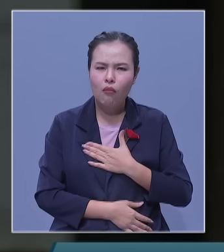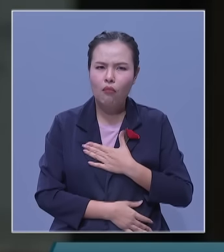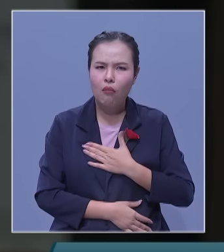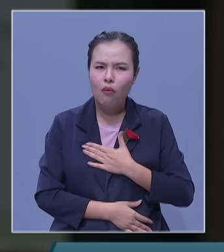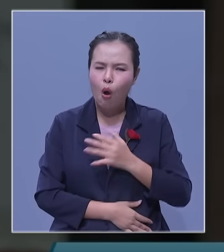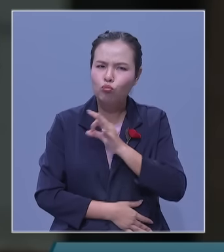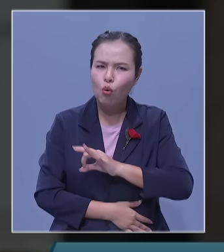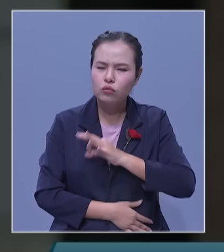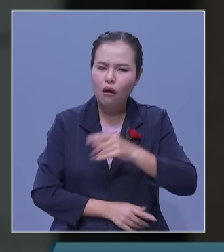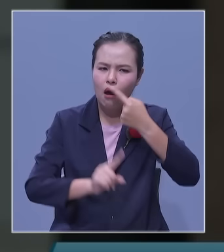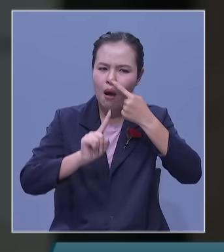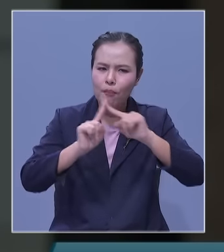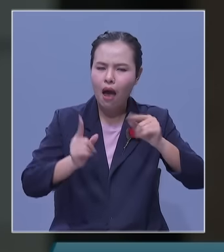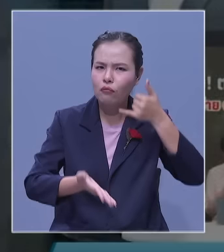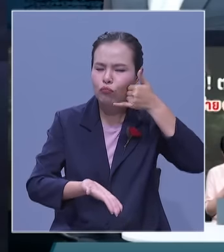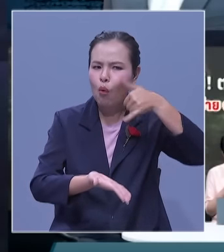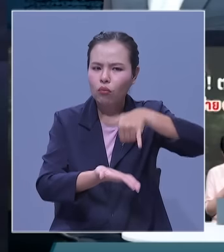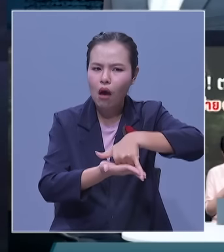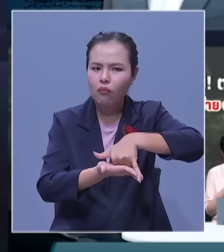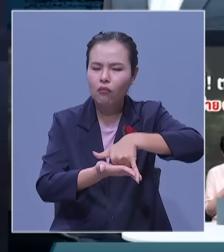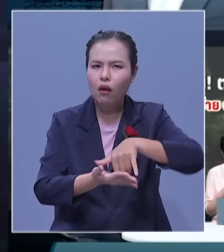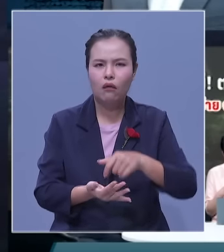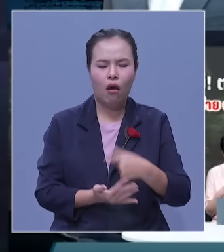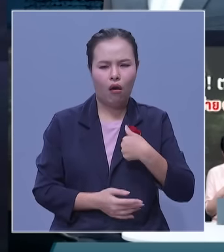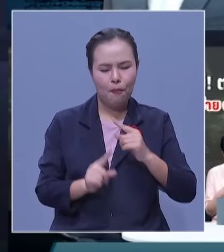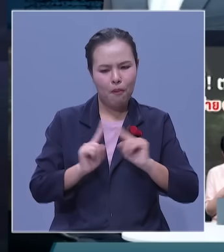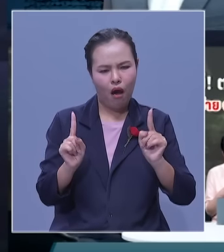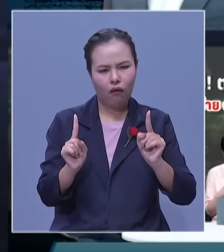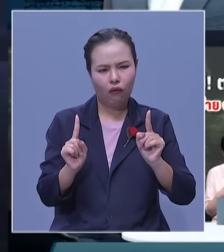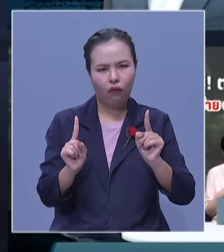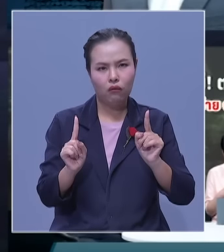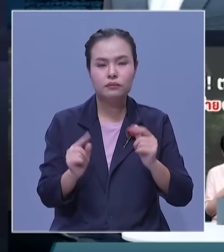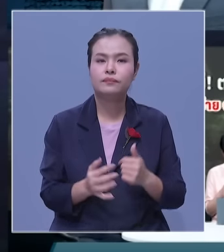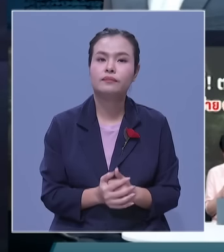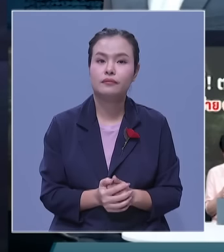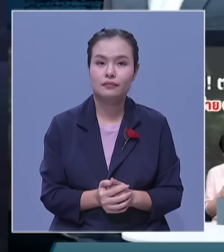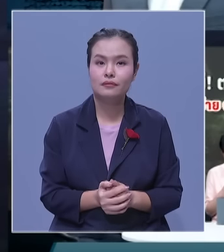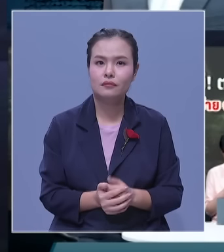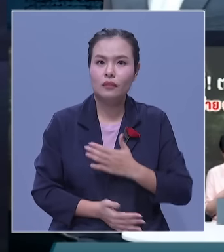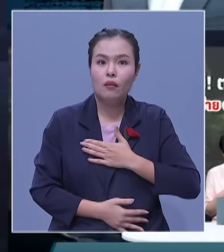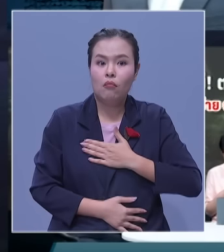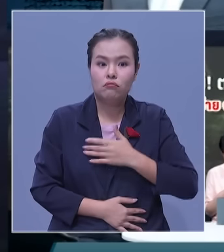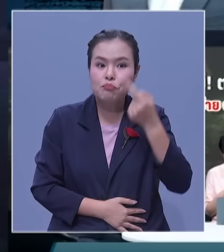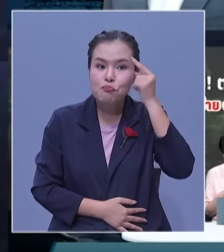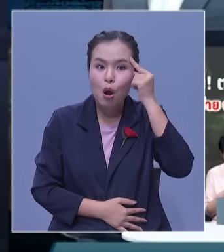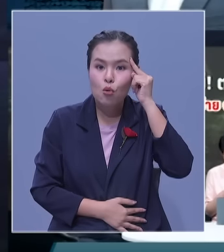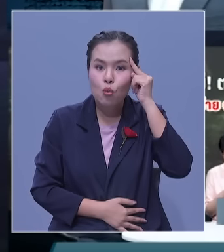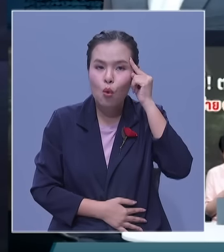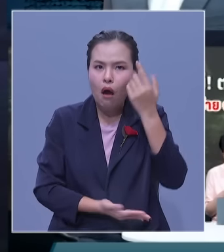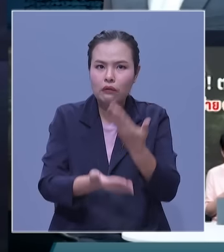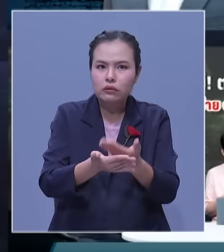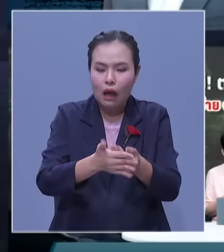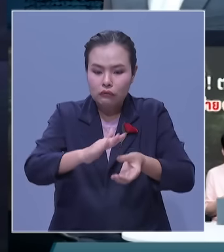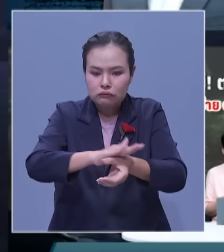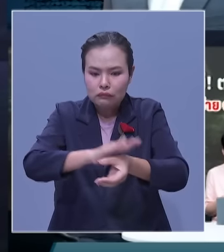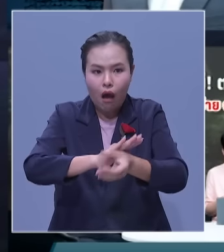างแรกที่หลังจากวางสายเนี่ยผมก็รู้สึกแปลกๆเนาะว ่ าโอเคแล้วตอนนั้นต้องบอกก่อนว่าผมไม่รู้ว่าจะมีเรื่องตบซับเรื่องอะไรพวกนี้น